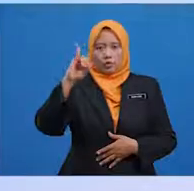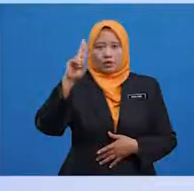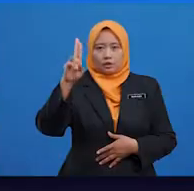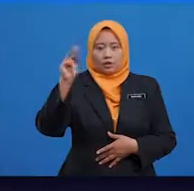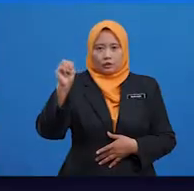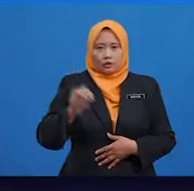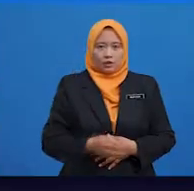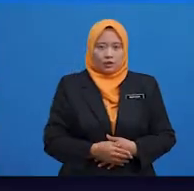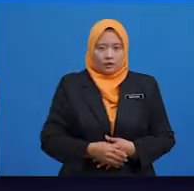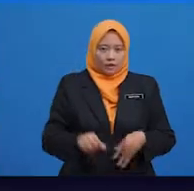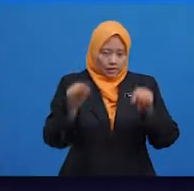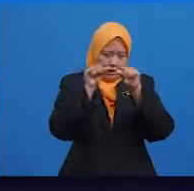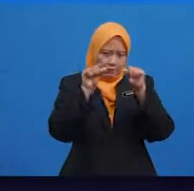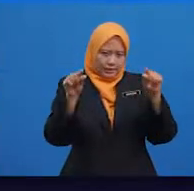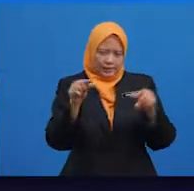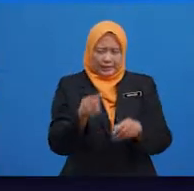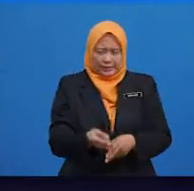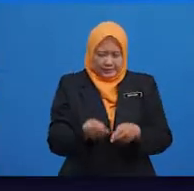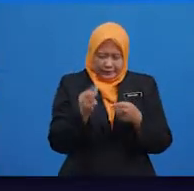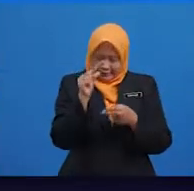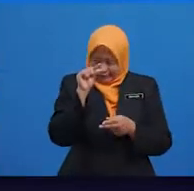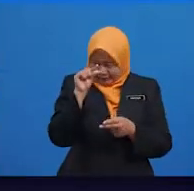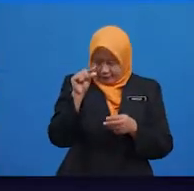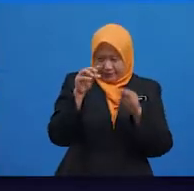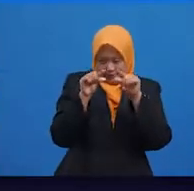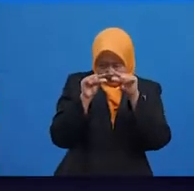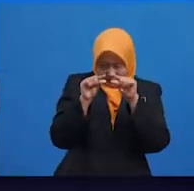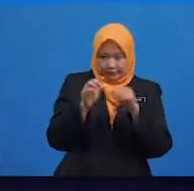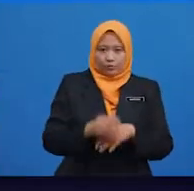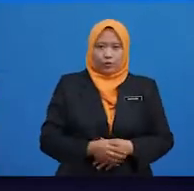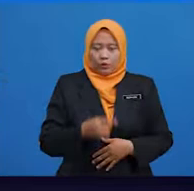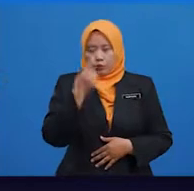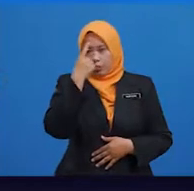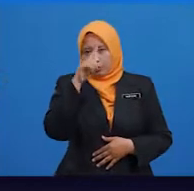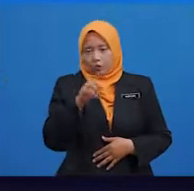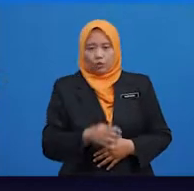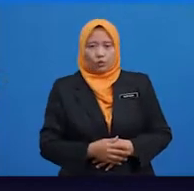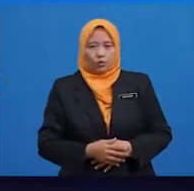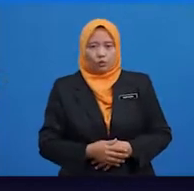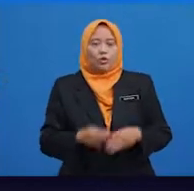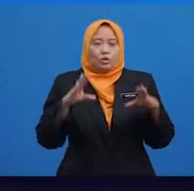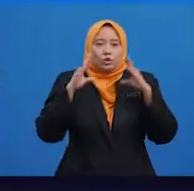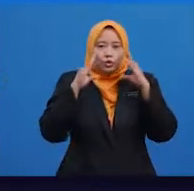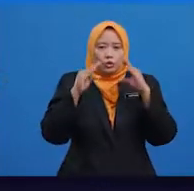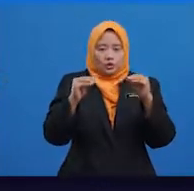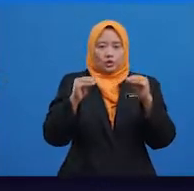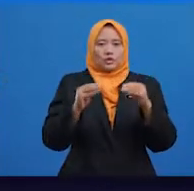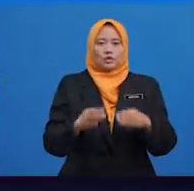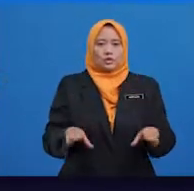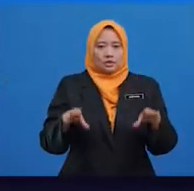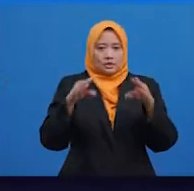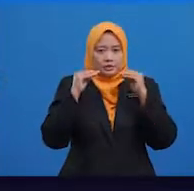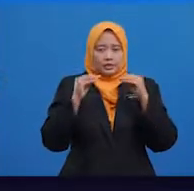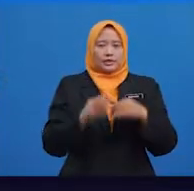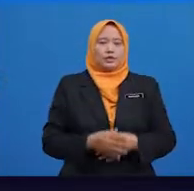jantung. Ia berfungsi untuk mengatur kontraksi jantung, membantu perkembangan jantung